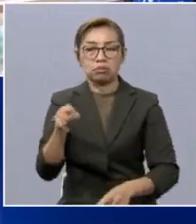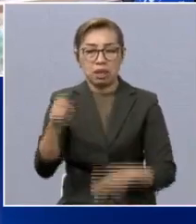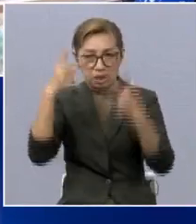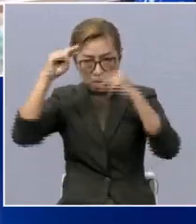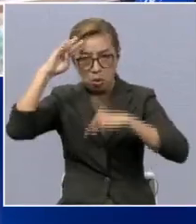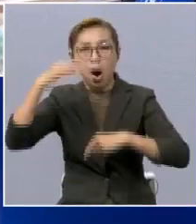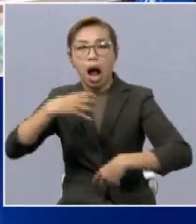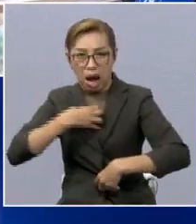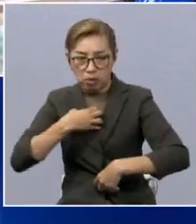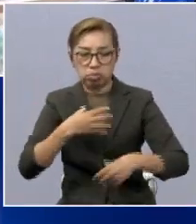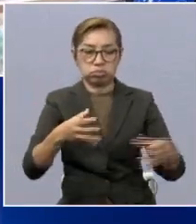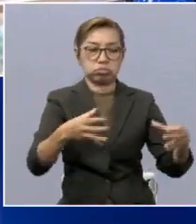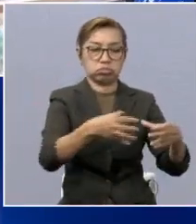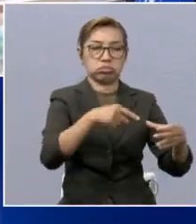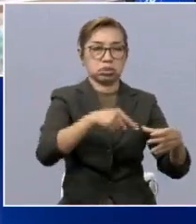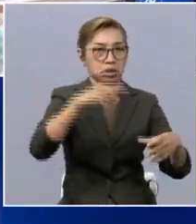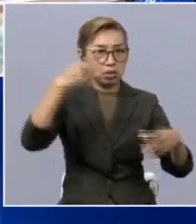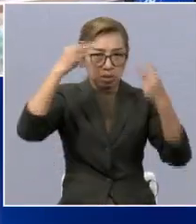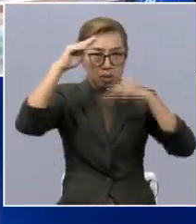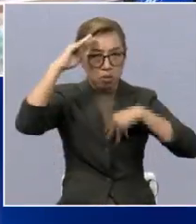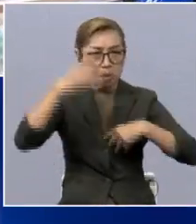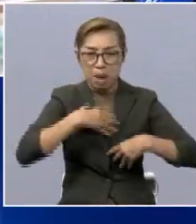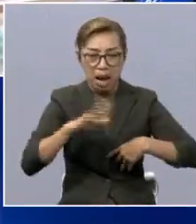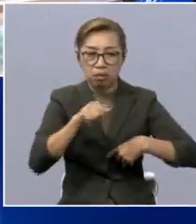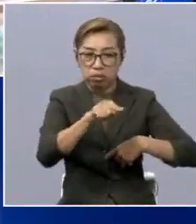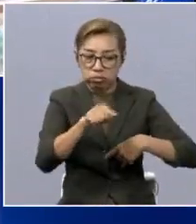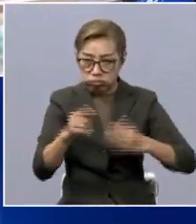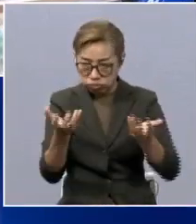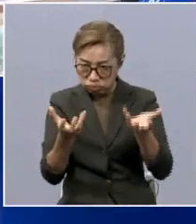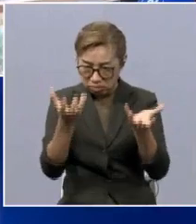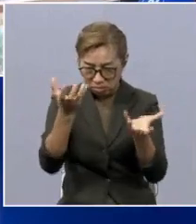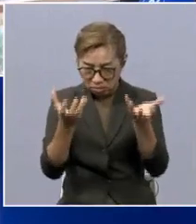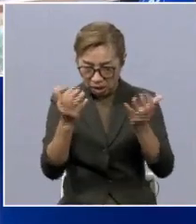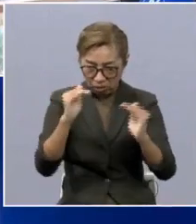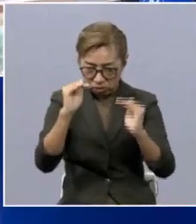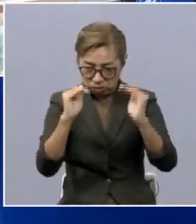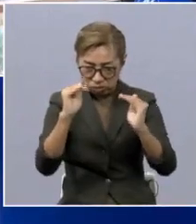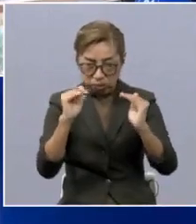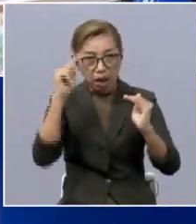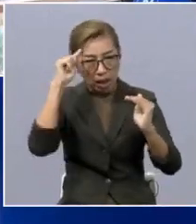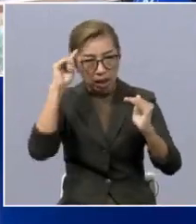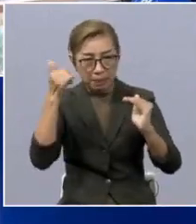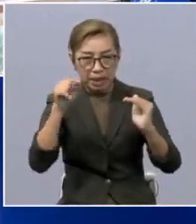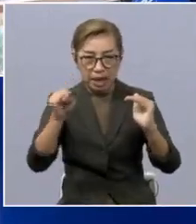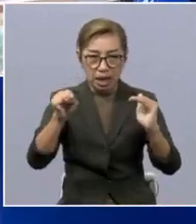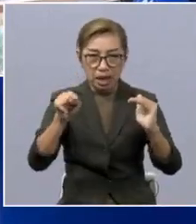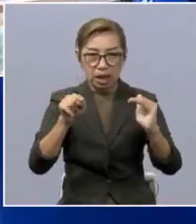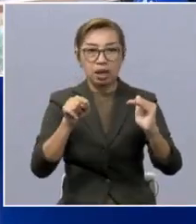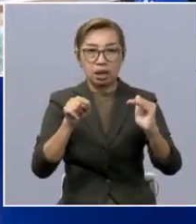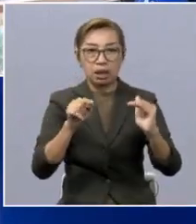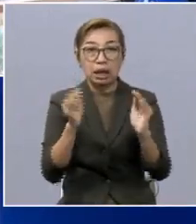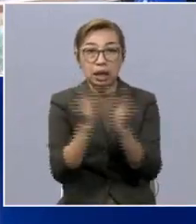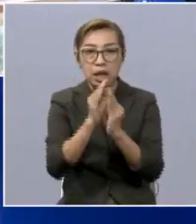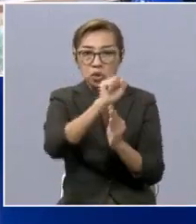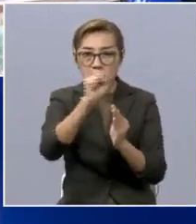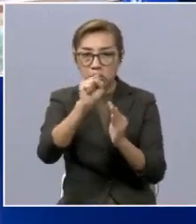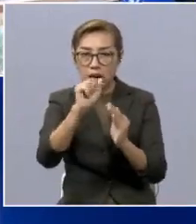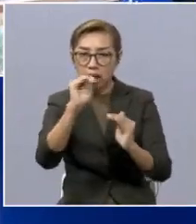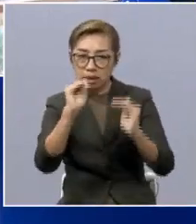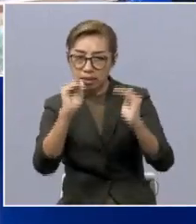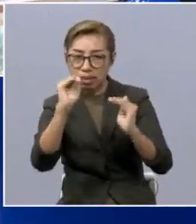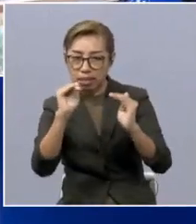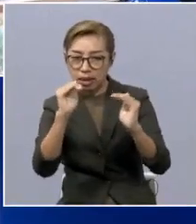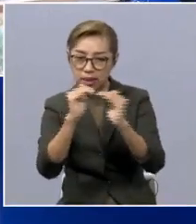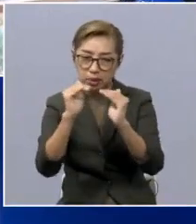พอๆกันคะแนนเสียงที่ออกมาจะใกล้เคียงกันหรืออาจจะเหลื่อมกว่ากันเล็กน้อยสว.จึงเป็นตัวแปรสำคัญ250